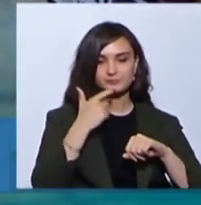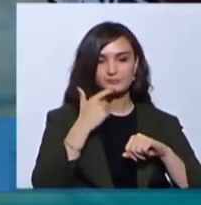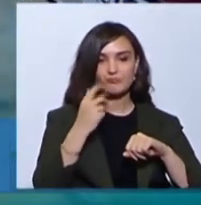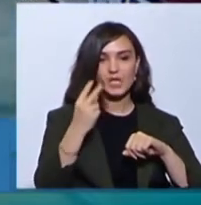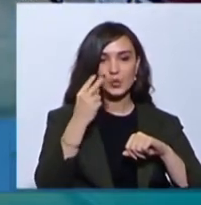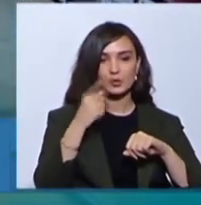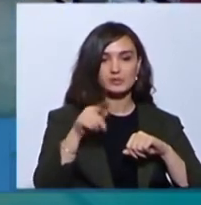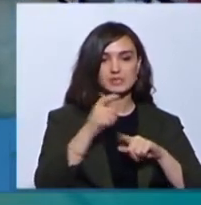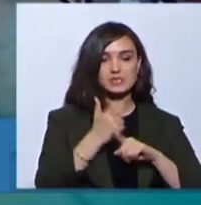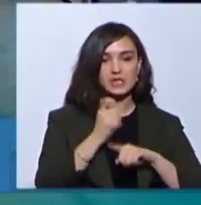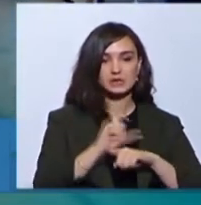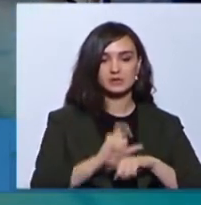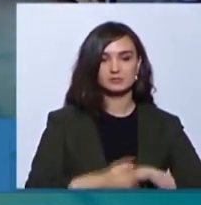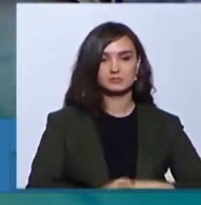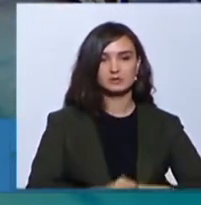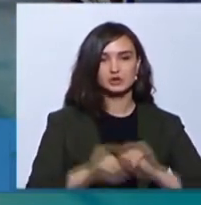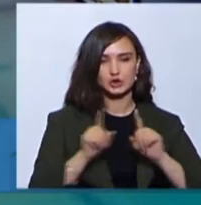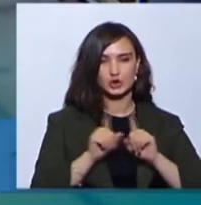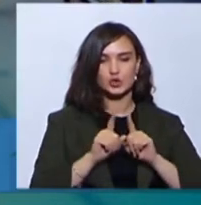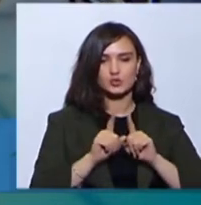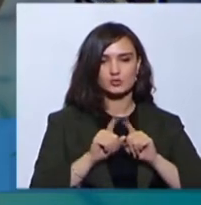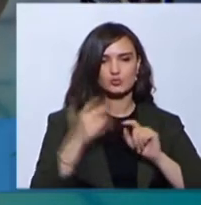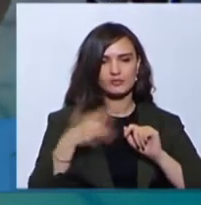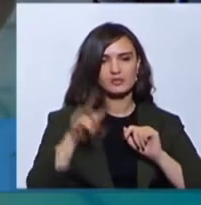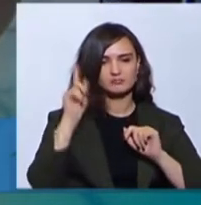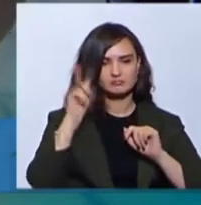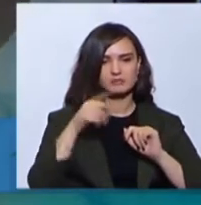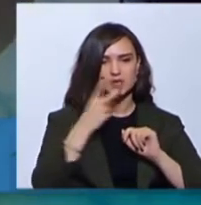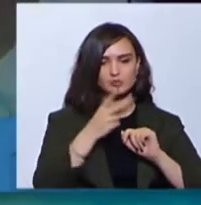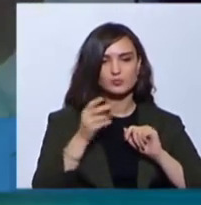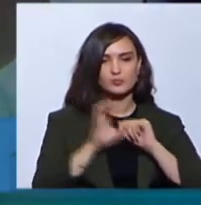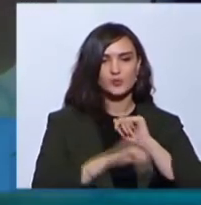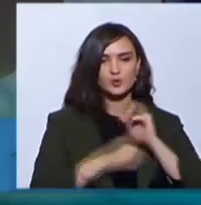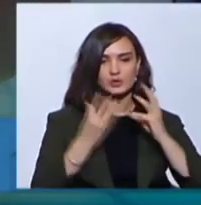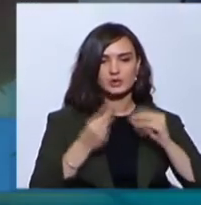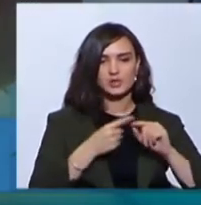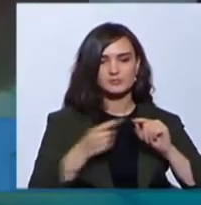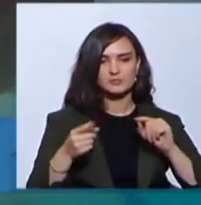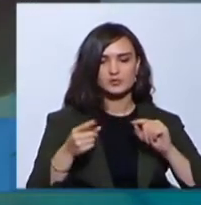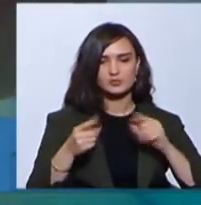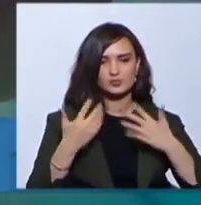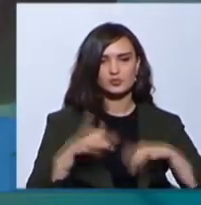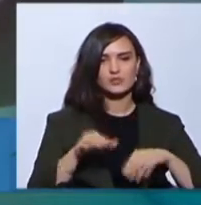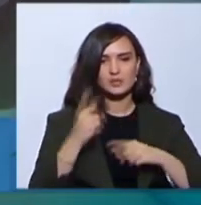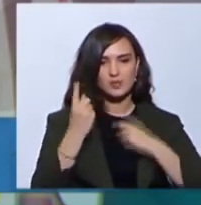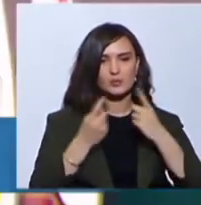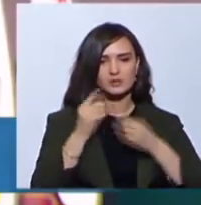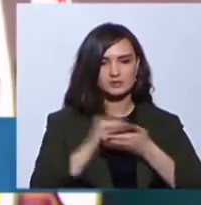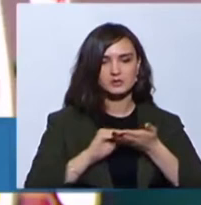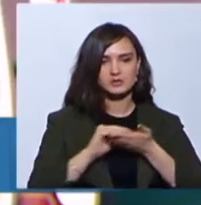მაყურებელს ძალიან თითქოს ნაცნობი უკანასკნელ დღეებში თითქმის გაცვეთილი